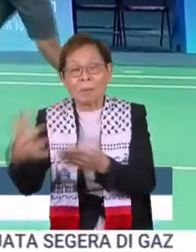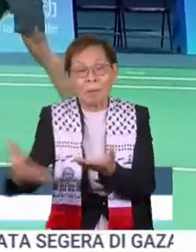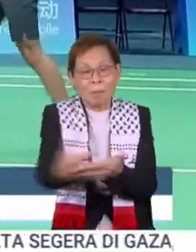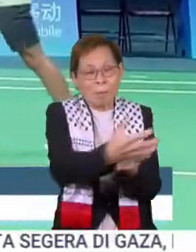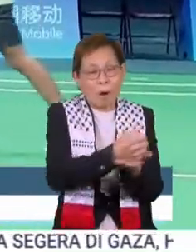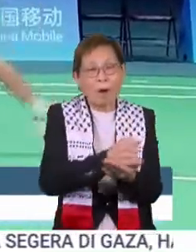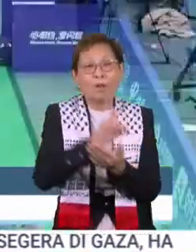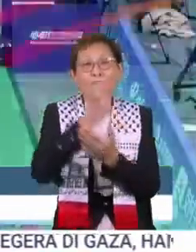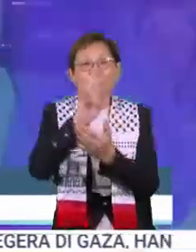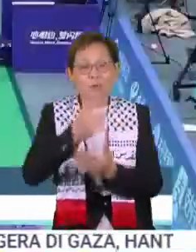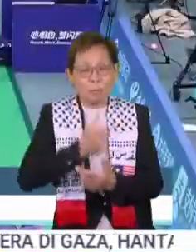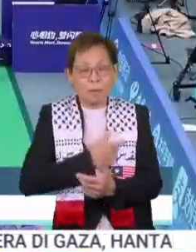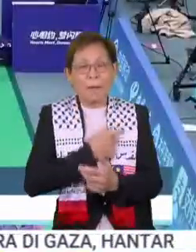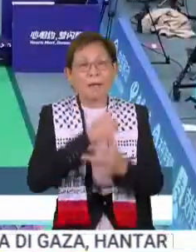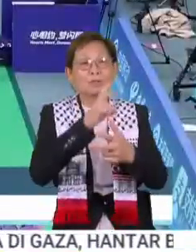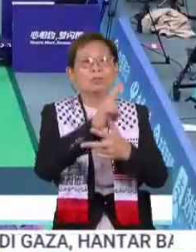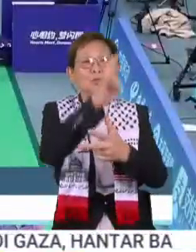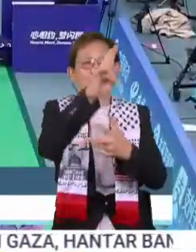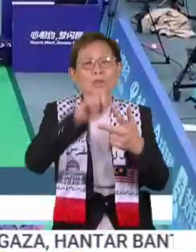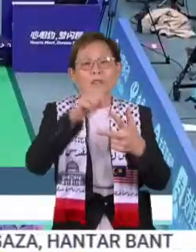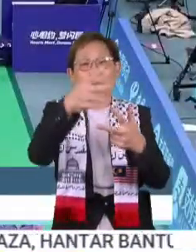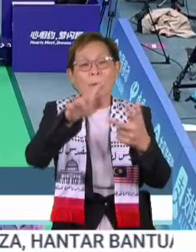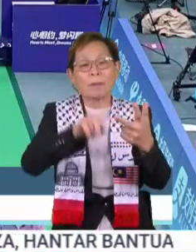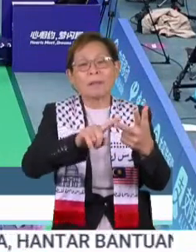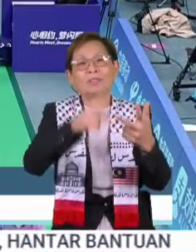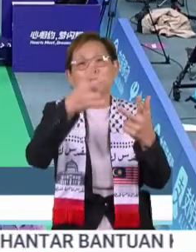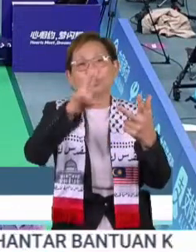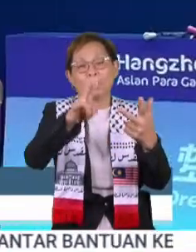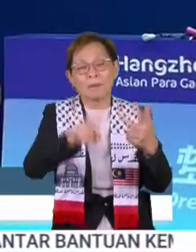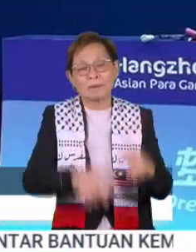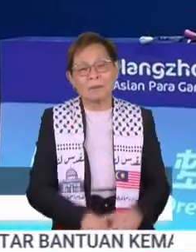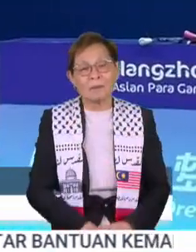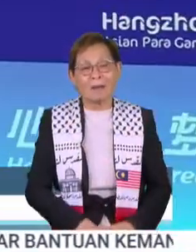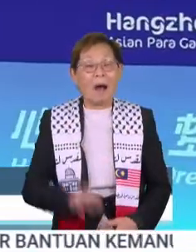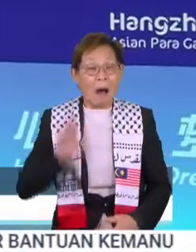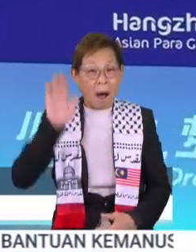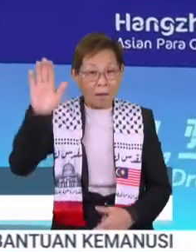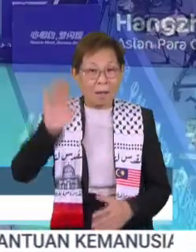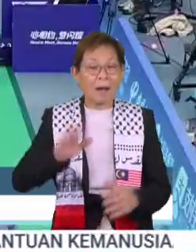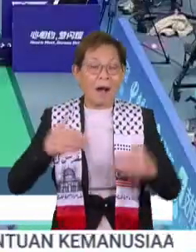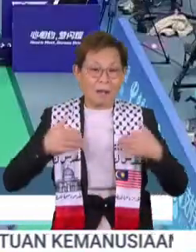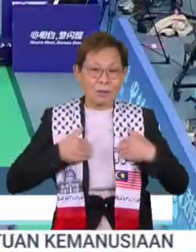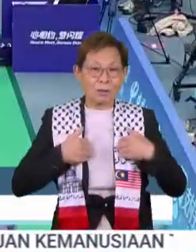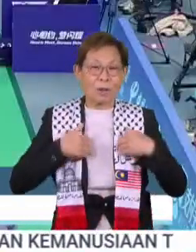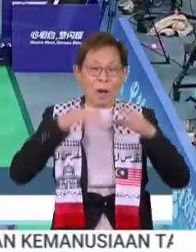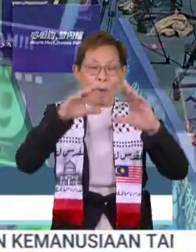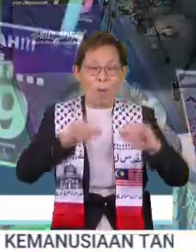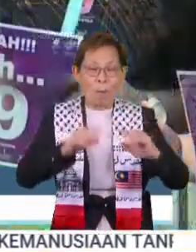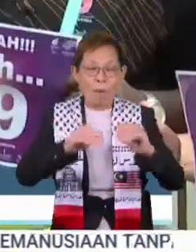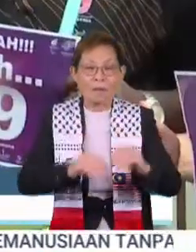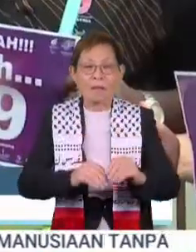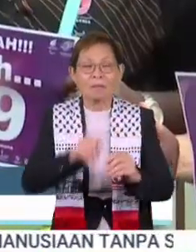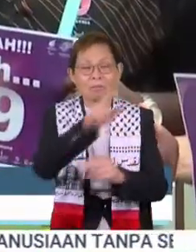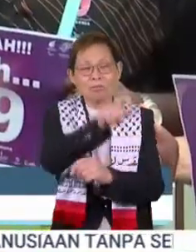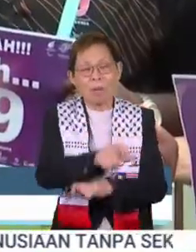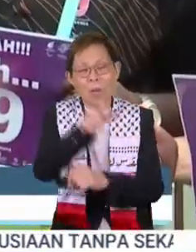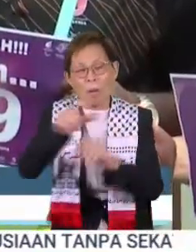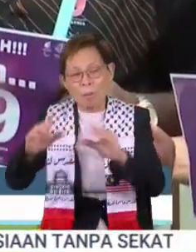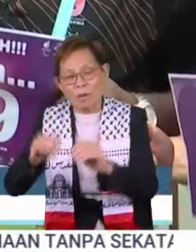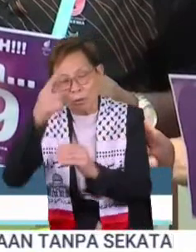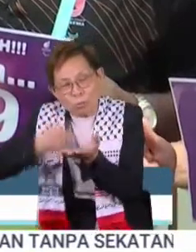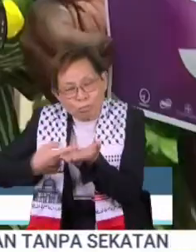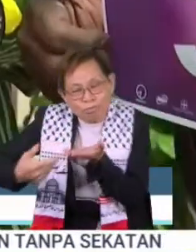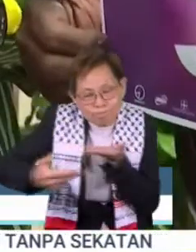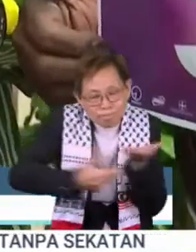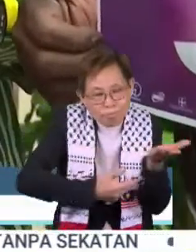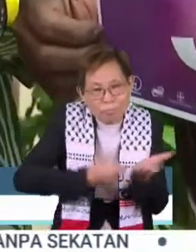memungut 7 pingat emas, 15 perak dan 17 gangsa. Beliau akan mengadakan satu perjumpaan dengan beberapa pihak bagi